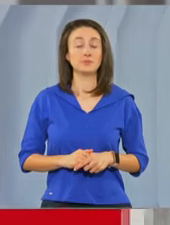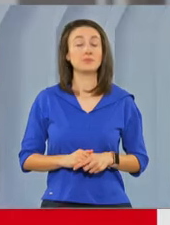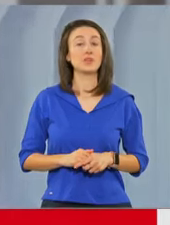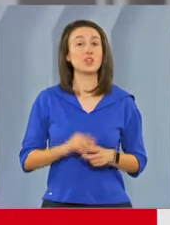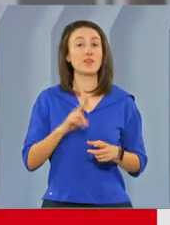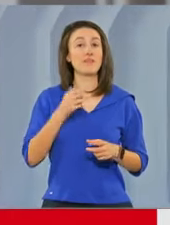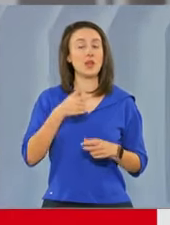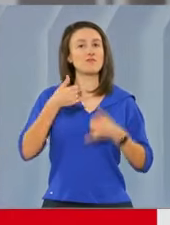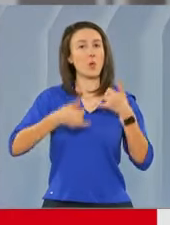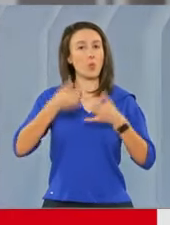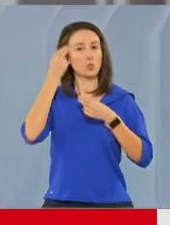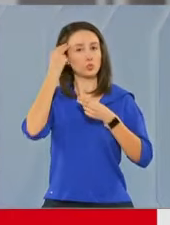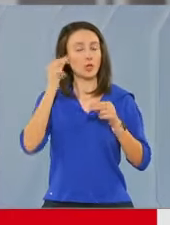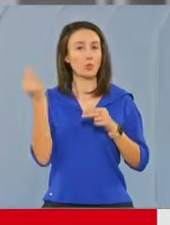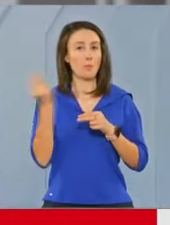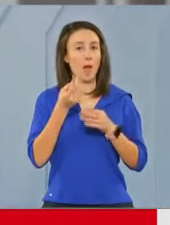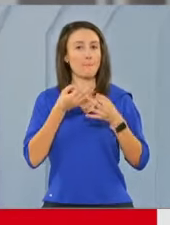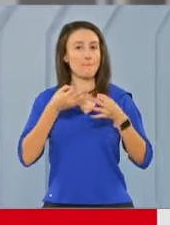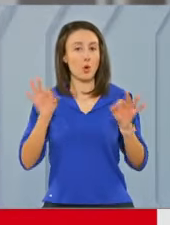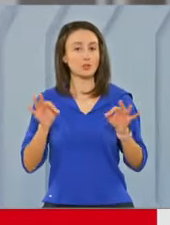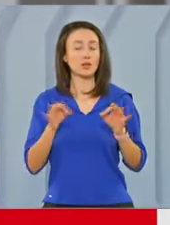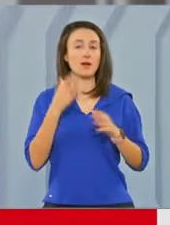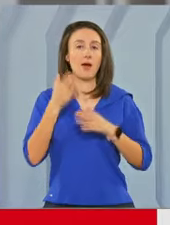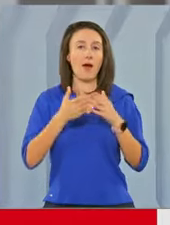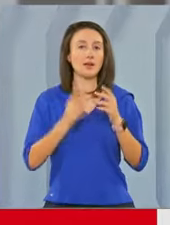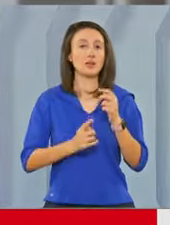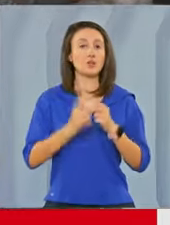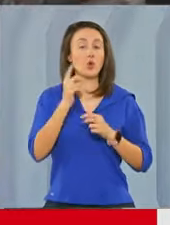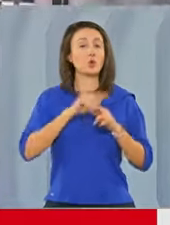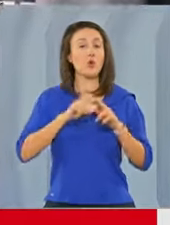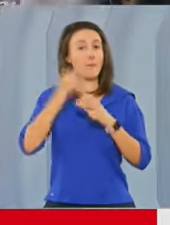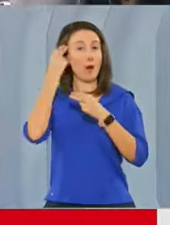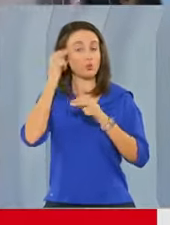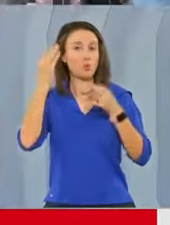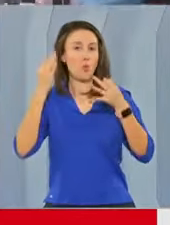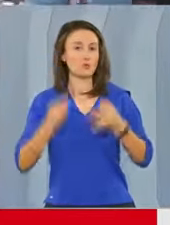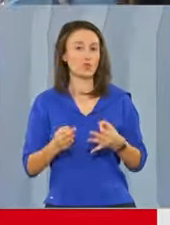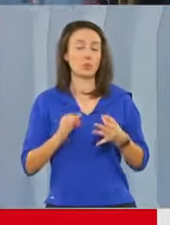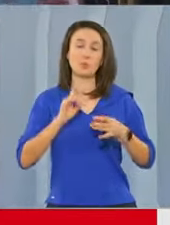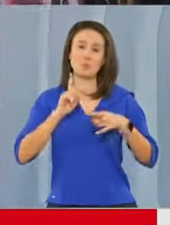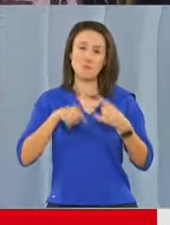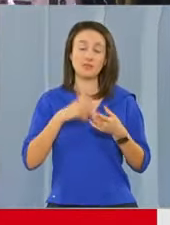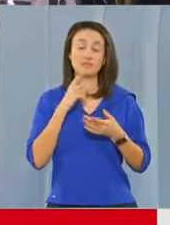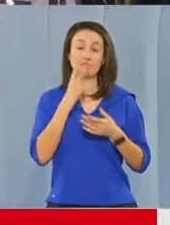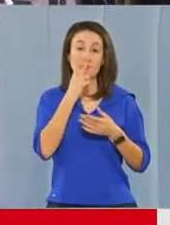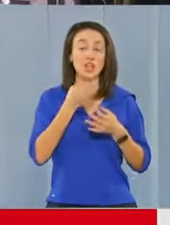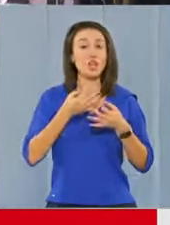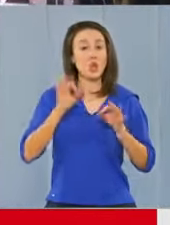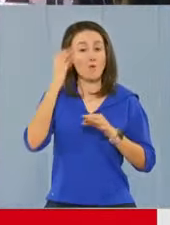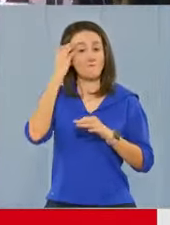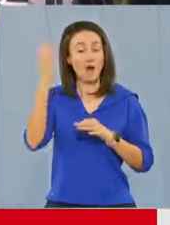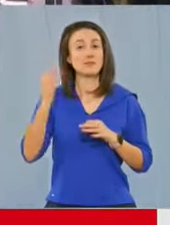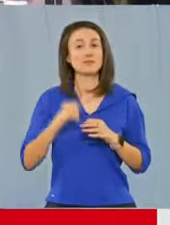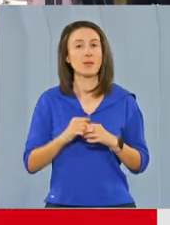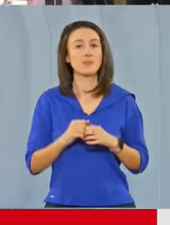CFR Infrastructura a anunțat un plan de modernizare a gării de nord, iar potrivit anunțului oficial ar urma să se pună accentul pe inovație și